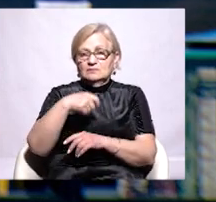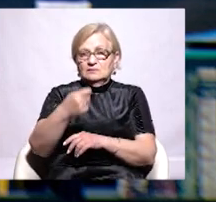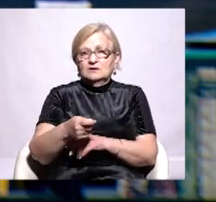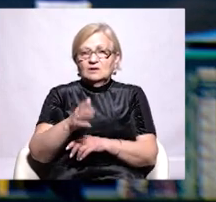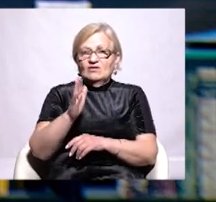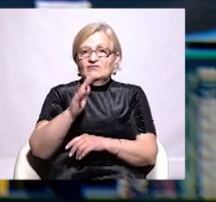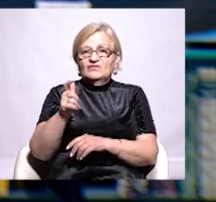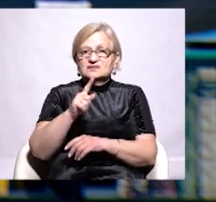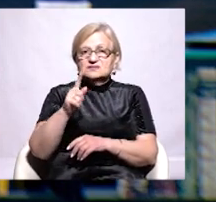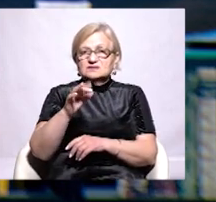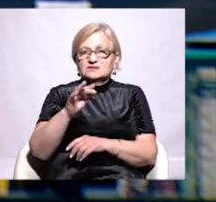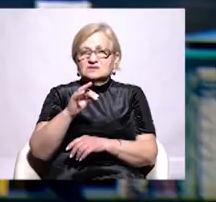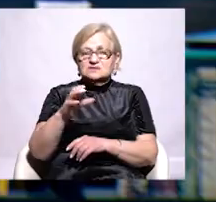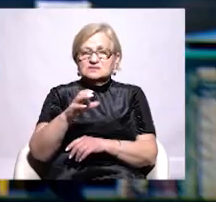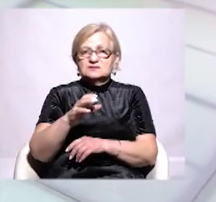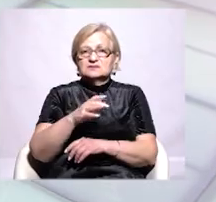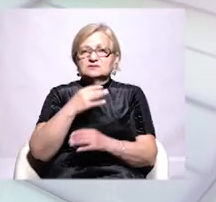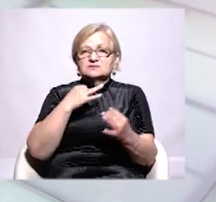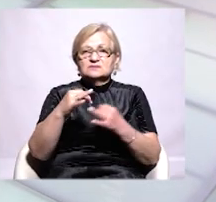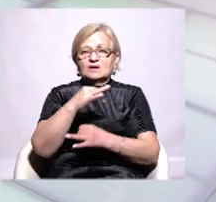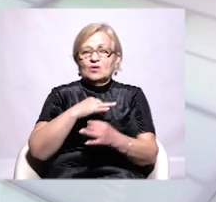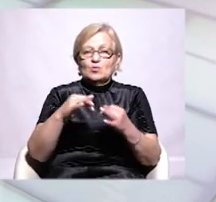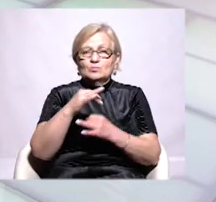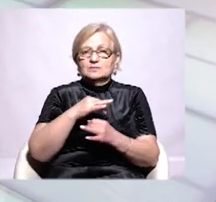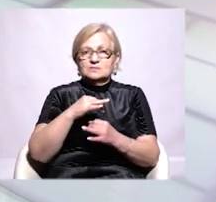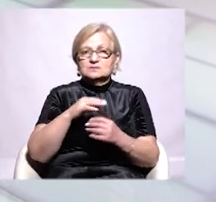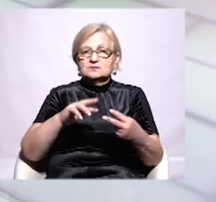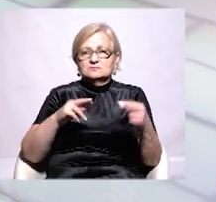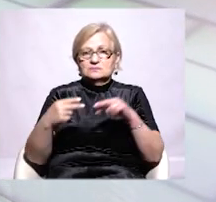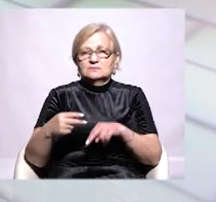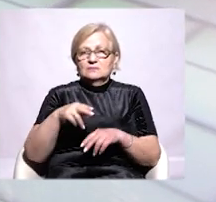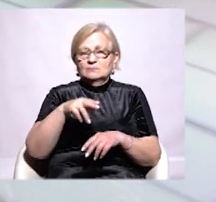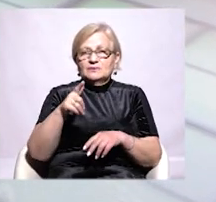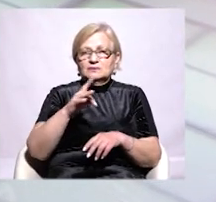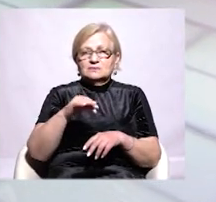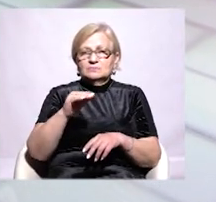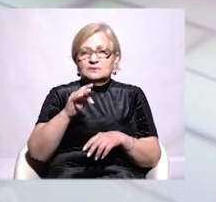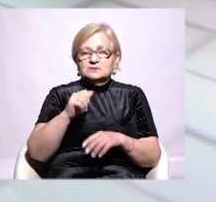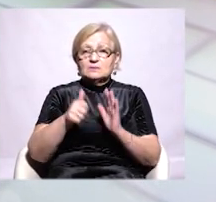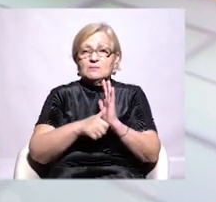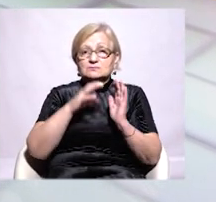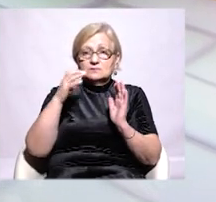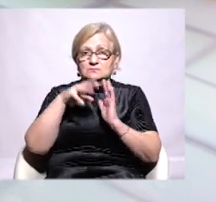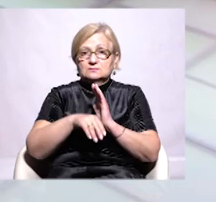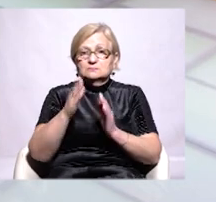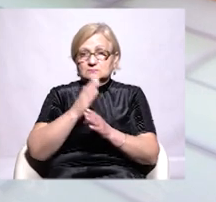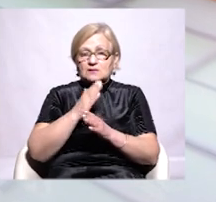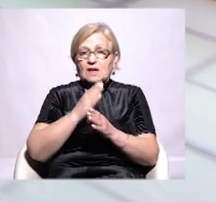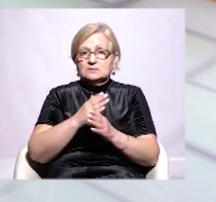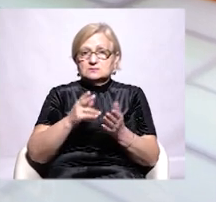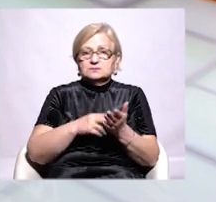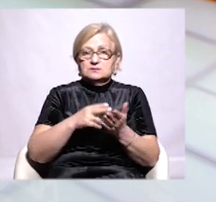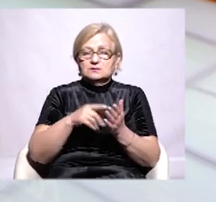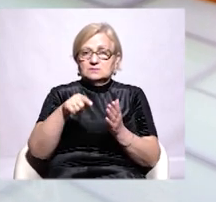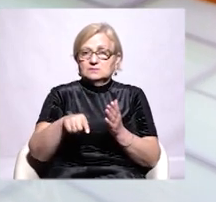Დაწერეთ ვეზირის საუბრის პერიფრაზი. Მეექვსე კლასში რამდენიმე გრიფირებული წიგნია, ზოგიერთ სახელმძღვანელოში